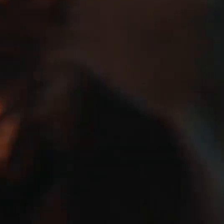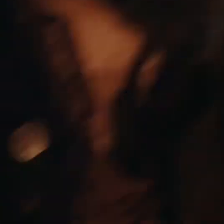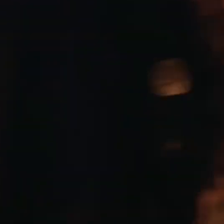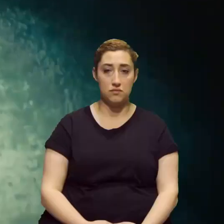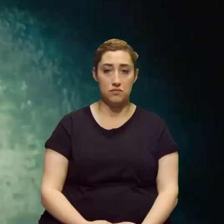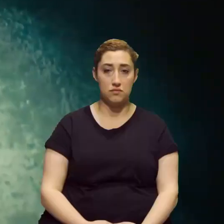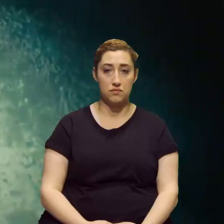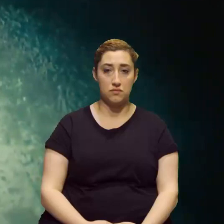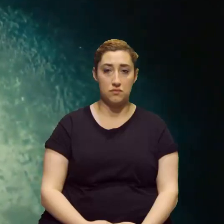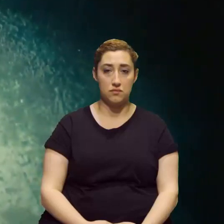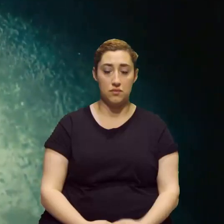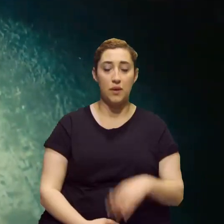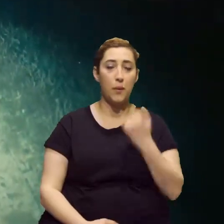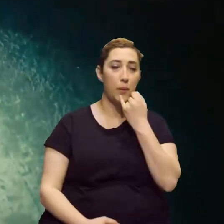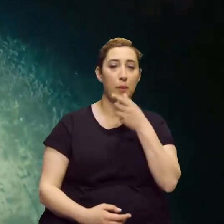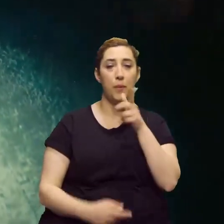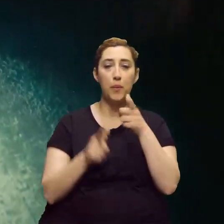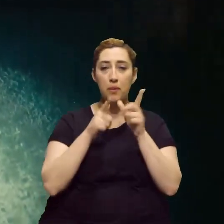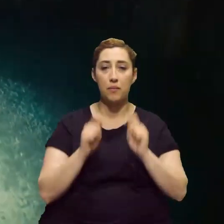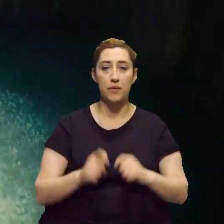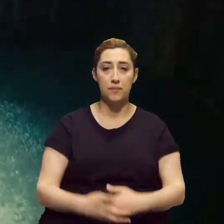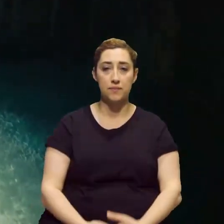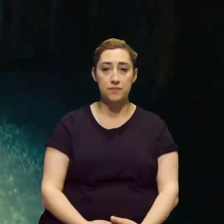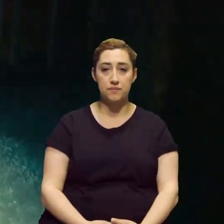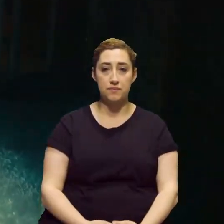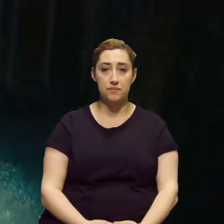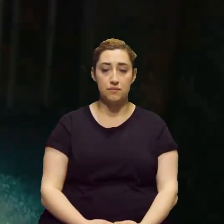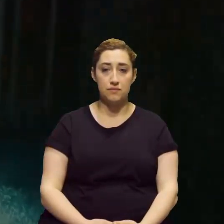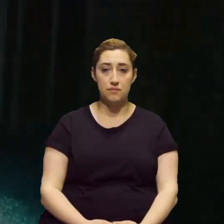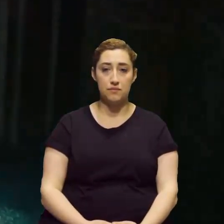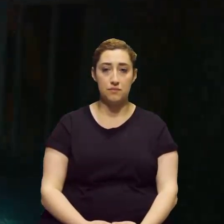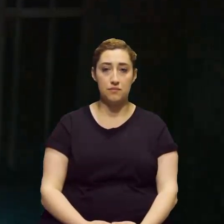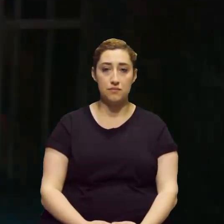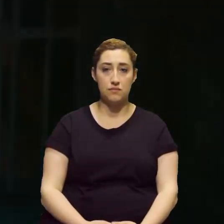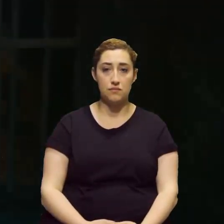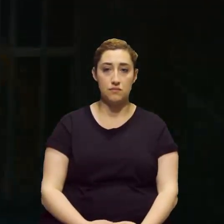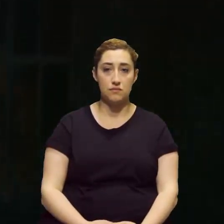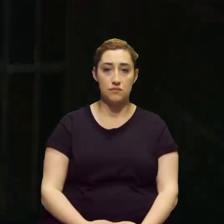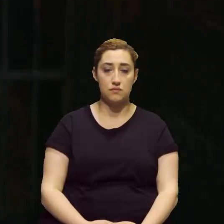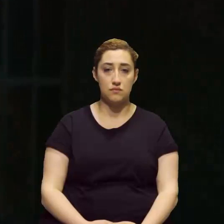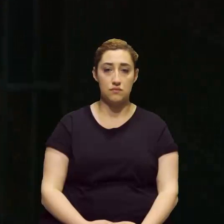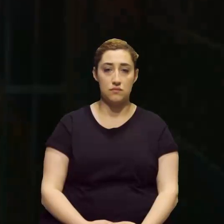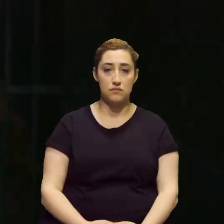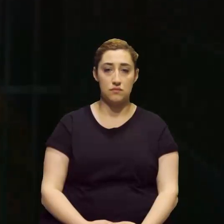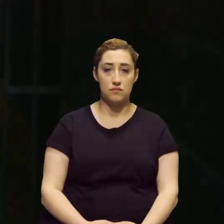etti. Gardiyan Fethi eli karnındaki diğer eline vura vura zindanın koridorunda ilerliyor.